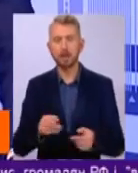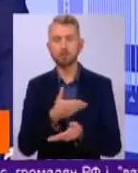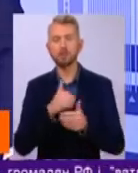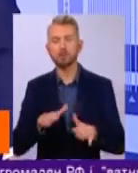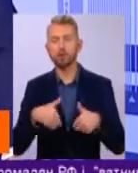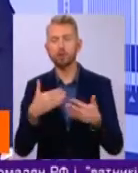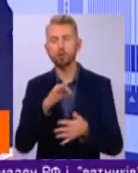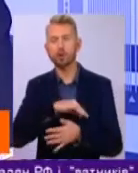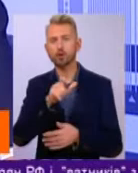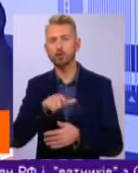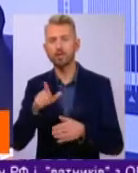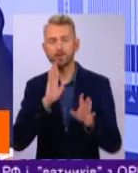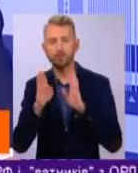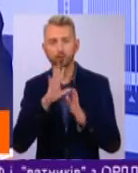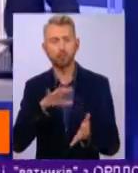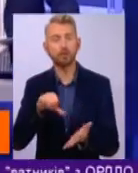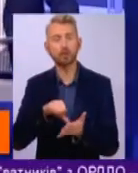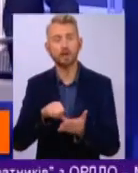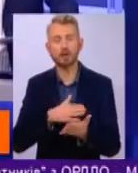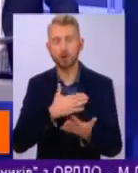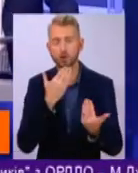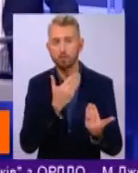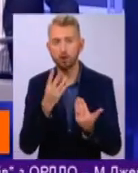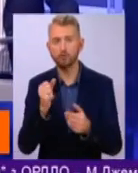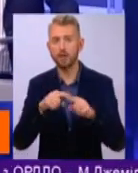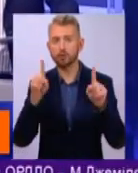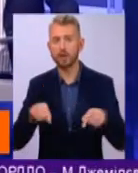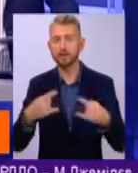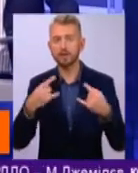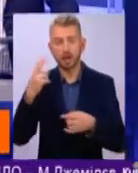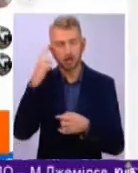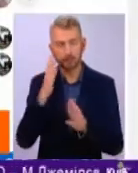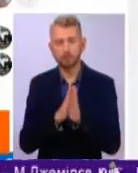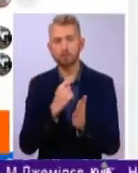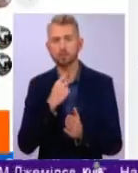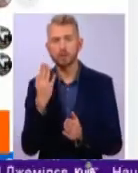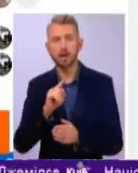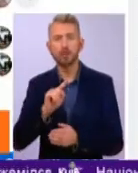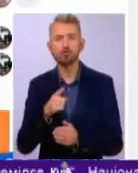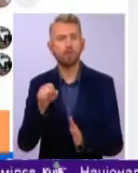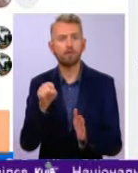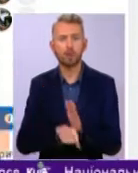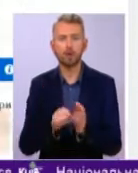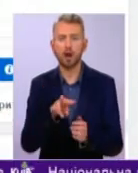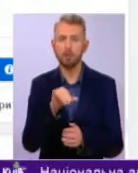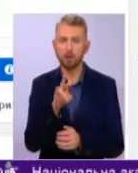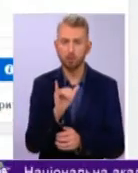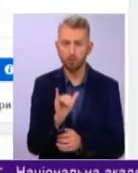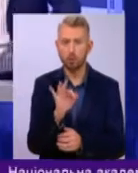пропонуємо користувачам Фейсбуку стати учасниками нашого опитування на сторінці телеканал «Київ». Проголосуйте, чому вбили Аміну